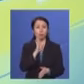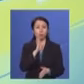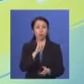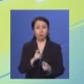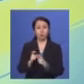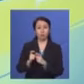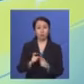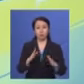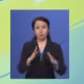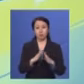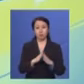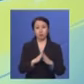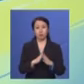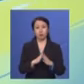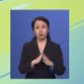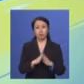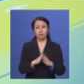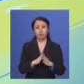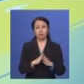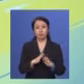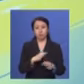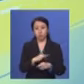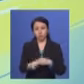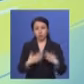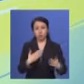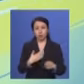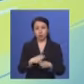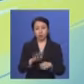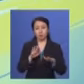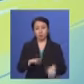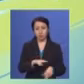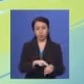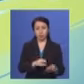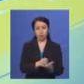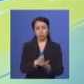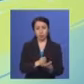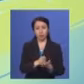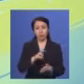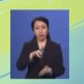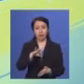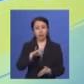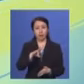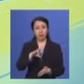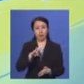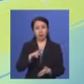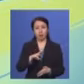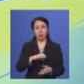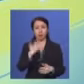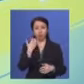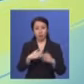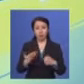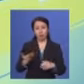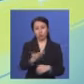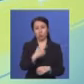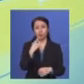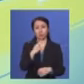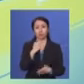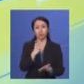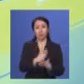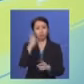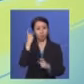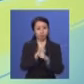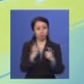слабого пола в борьбе с домашними тиранами, отделом местной полицейской службы создан телеграм-канал «Между нами говоря». В нем